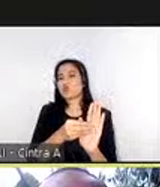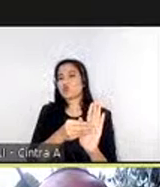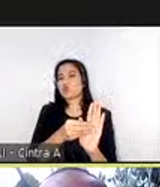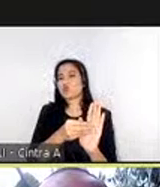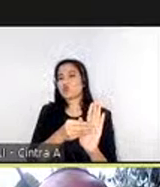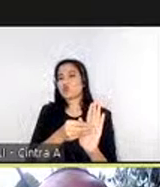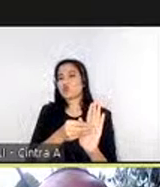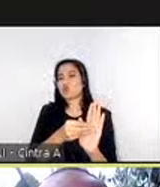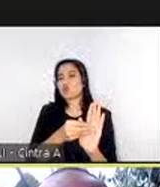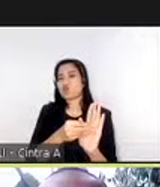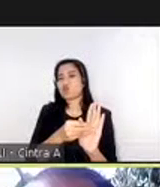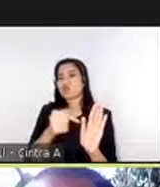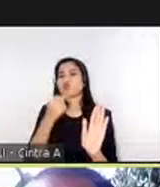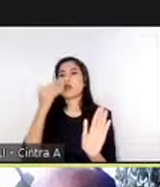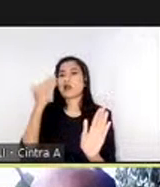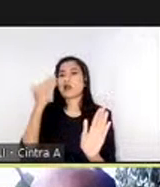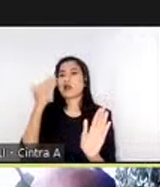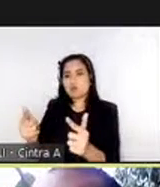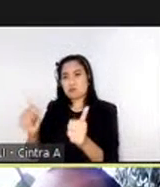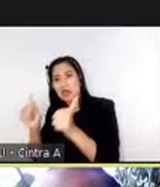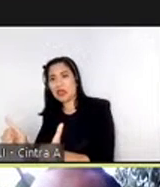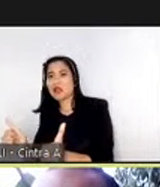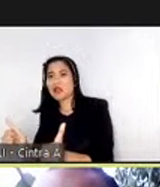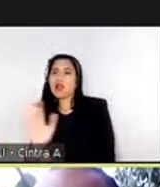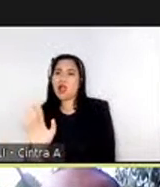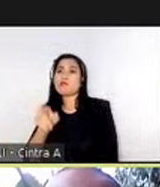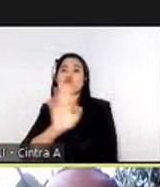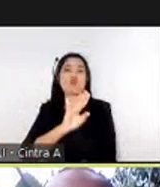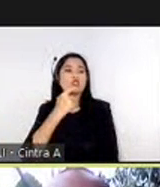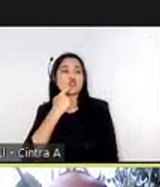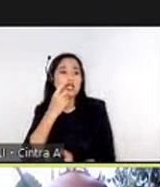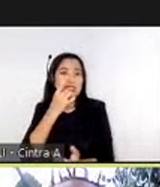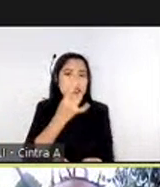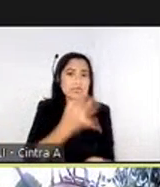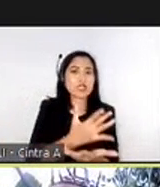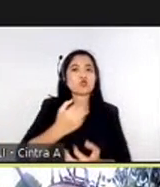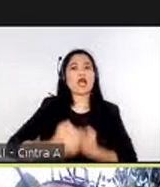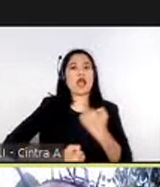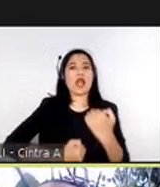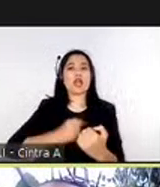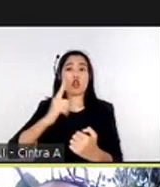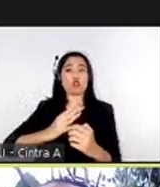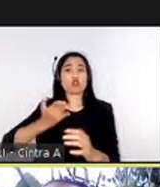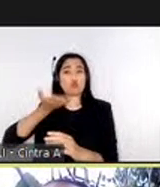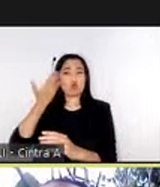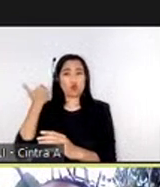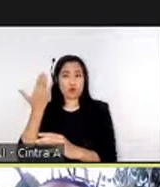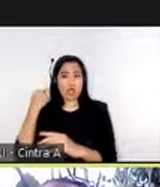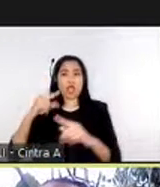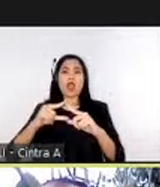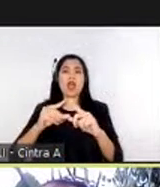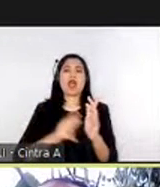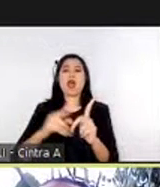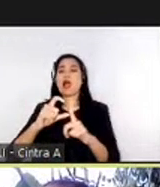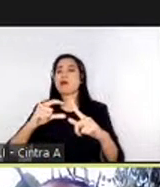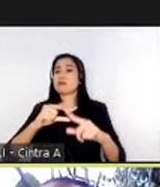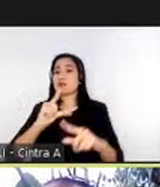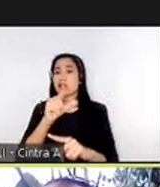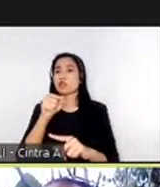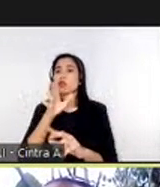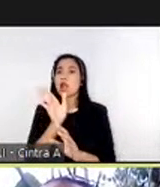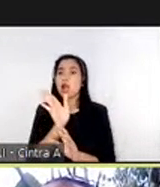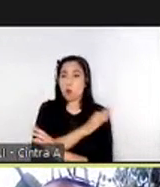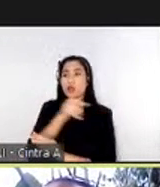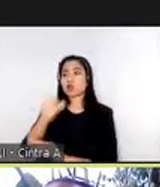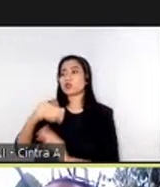kelayakan lingkungan hidup saja bukan kelayakan izin usaha kalau sebelumnya di regulasi-regulasi sebelumnya AMDAL itu di awal dan dia menjadi